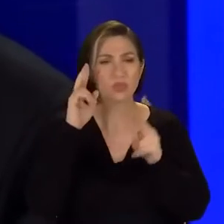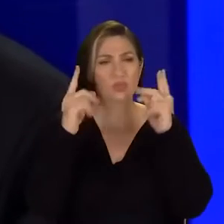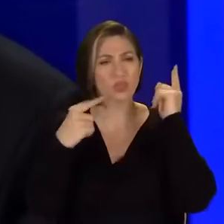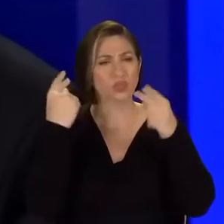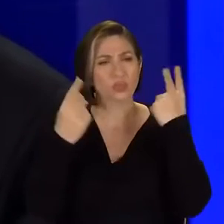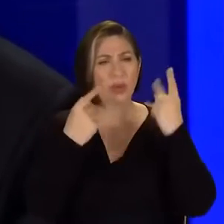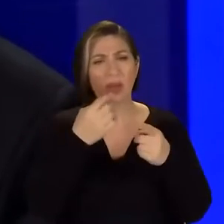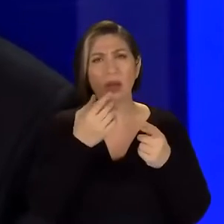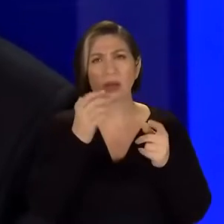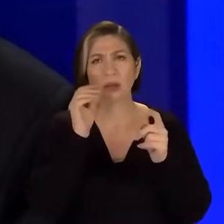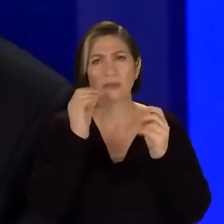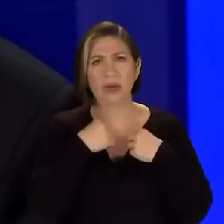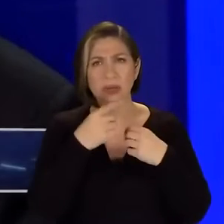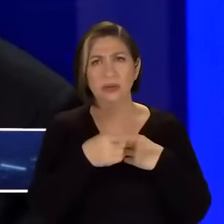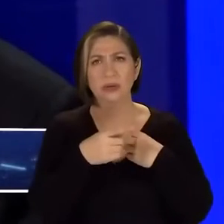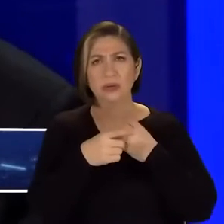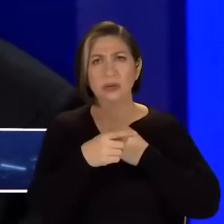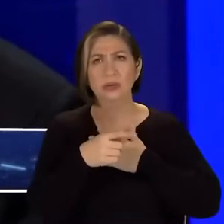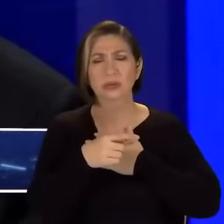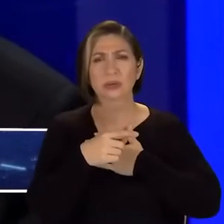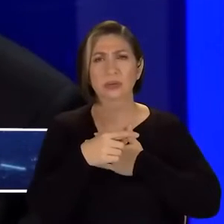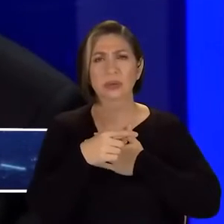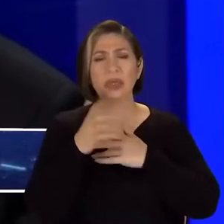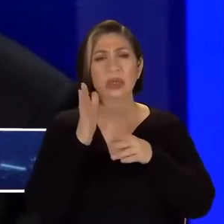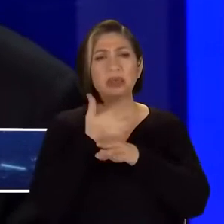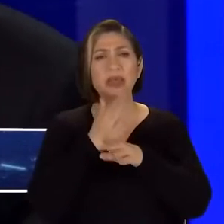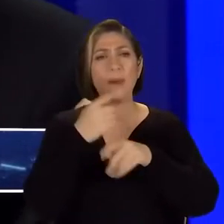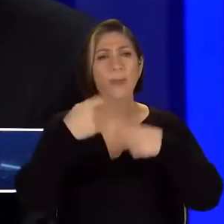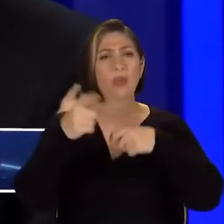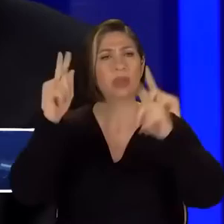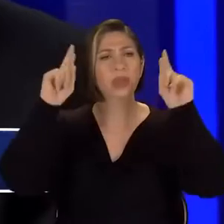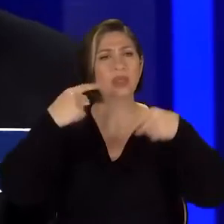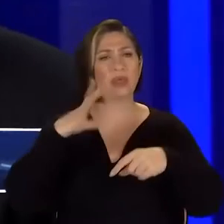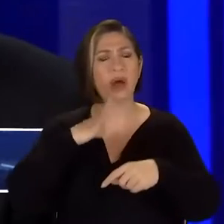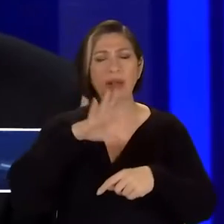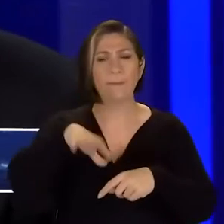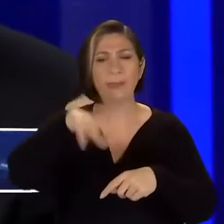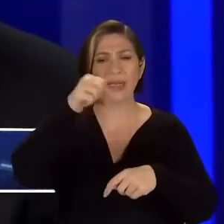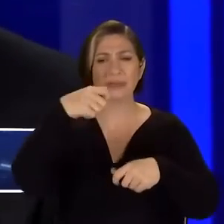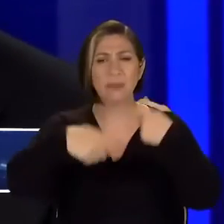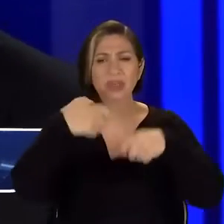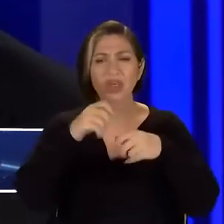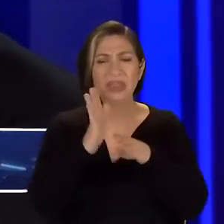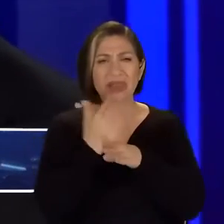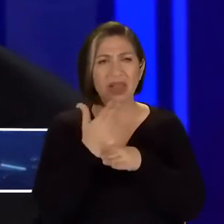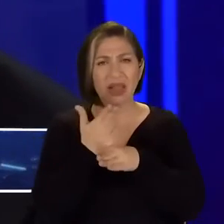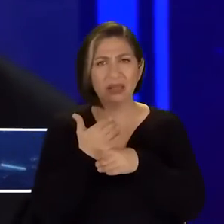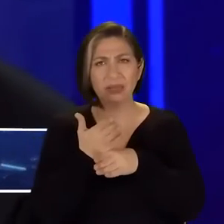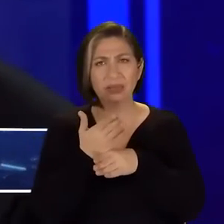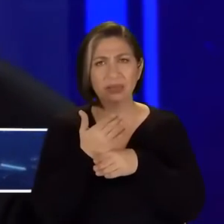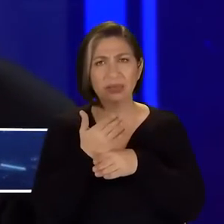bu merkez bankaları neden bu yetkilere sahip? Veya işte merkez bankacılığı neden